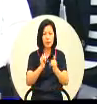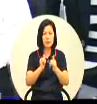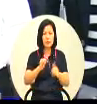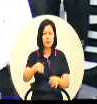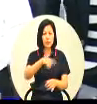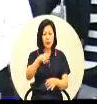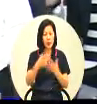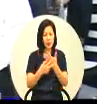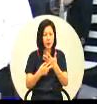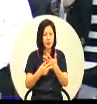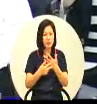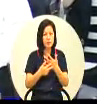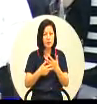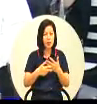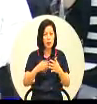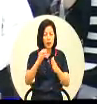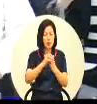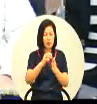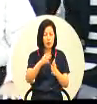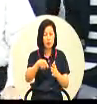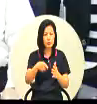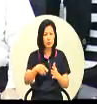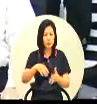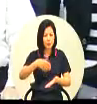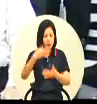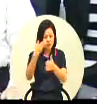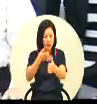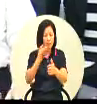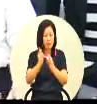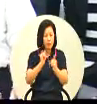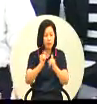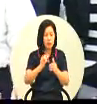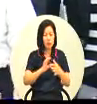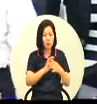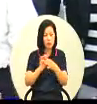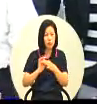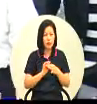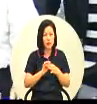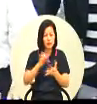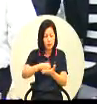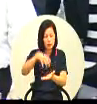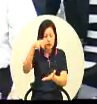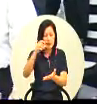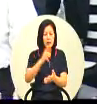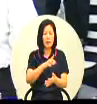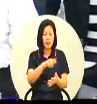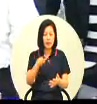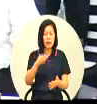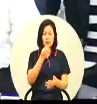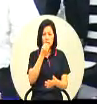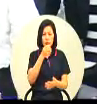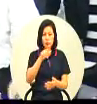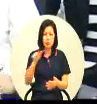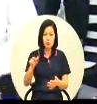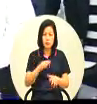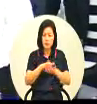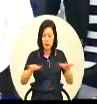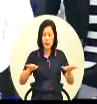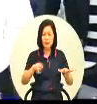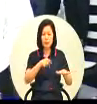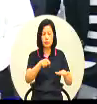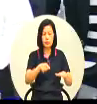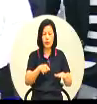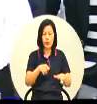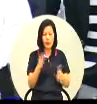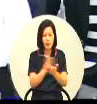卫生局有一个立场很重要，就是要提供民众很重要的一些有关于核安食品、 的一个相关的概念，让他知道如何去辨